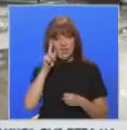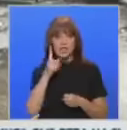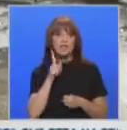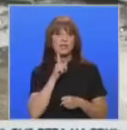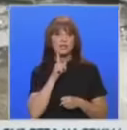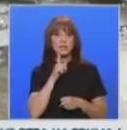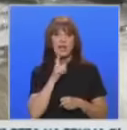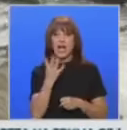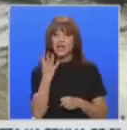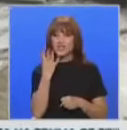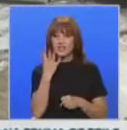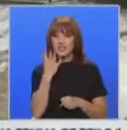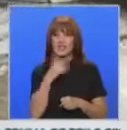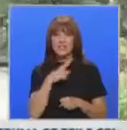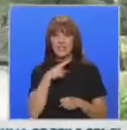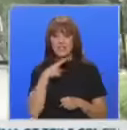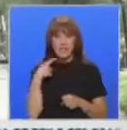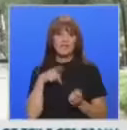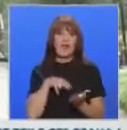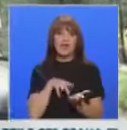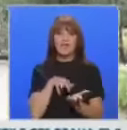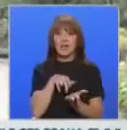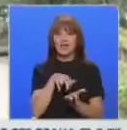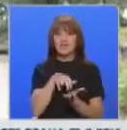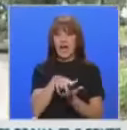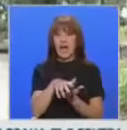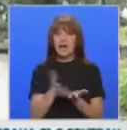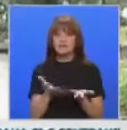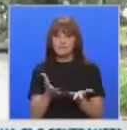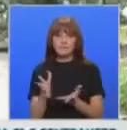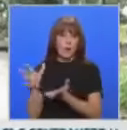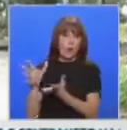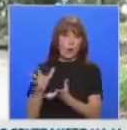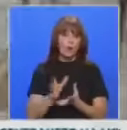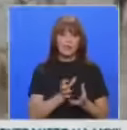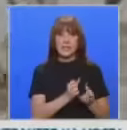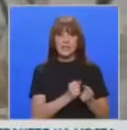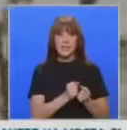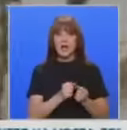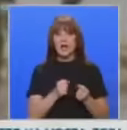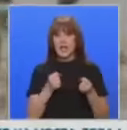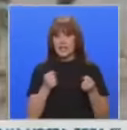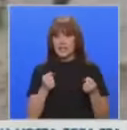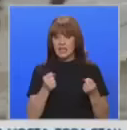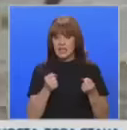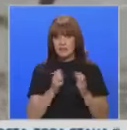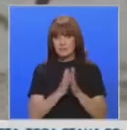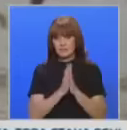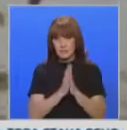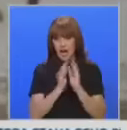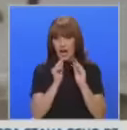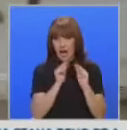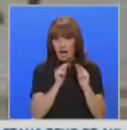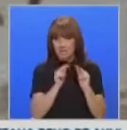Четвъртата жертва, пешеходец, е отнесен от вълната. Спря се там до джипа, подпря се, казахме да хвърли чадъра, да се държи с